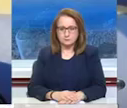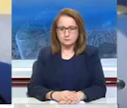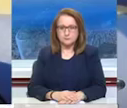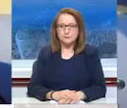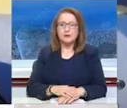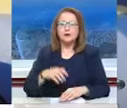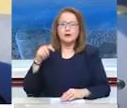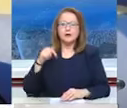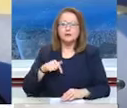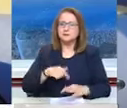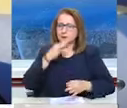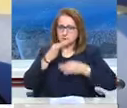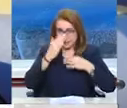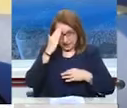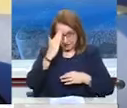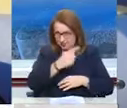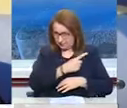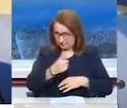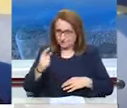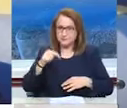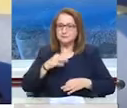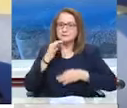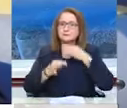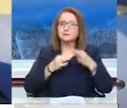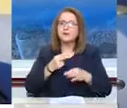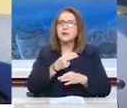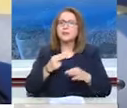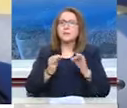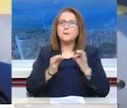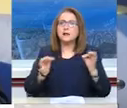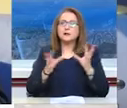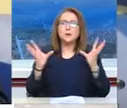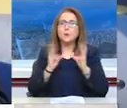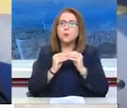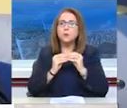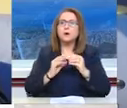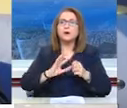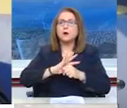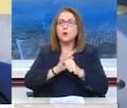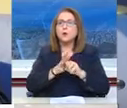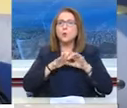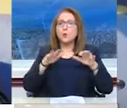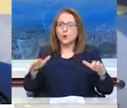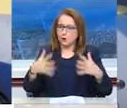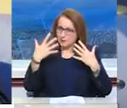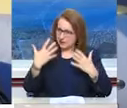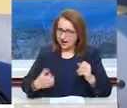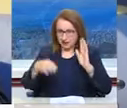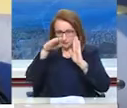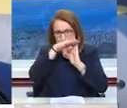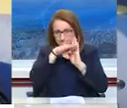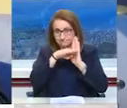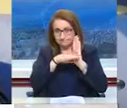απέναντι στην εξάπλωση του κορονοϊού και των συνεπειών της διέπονται από αυτήν την ιεράρχηση. Μέχρι